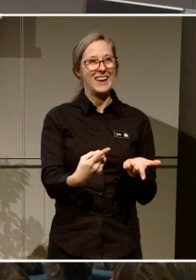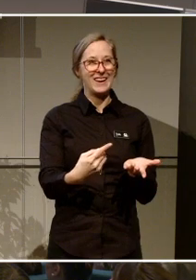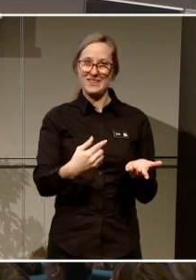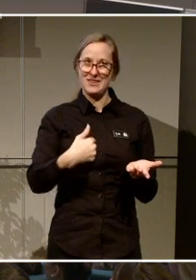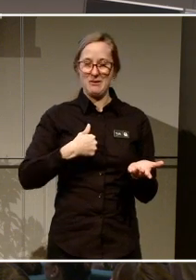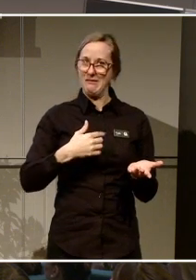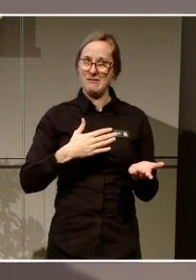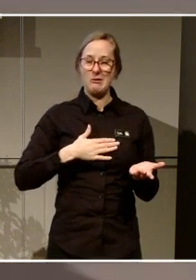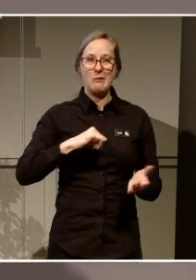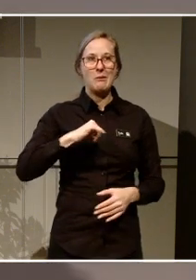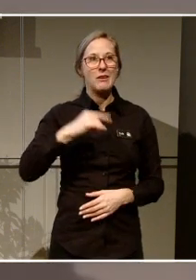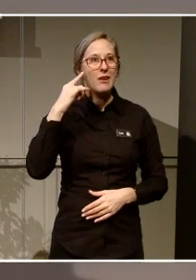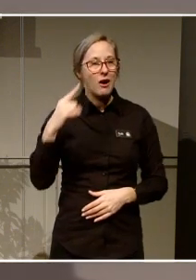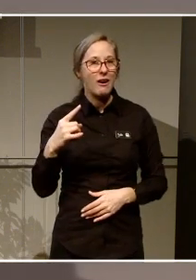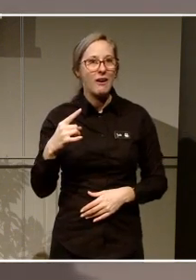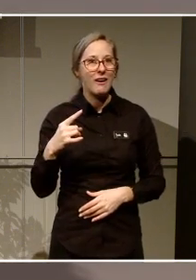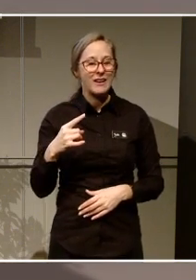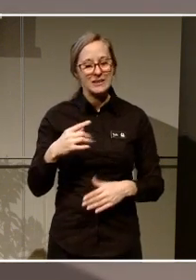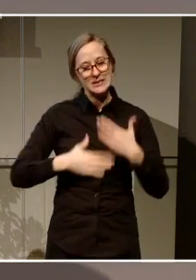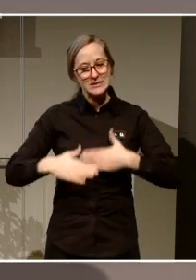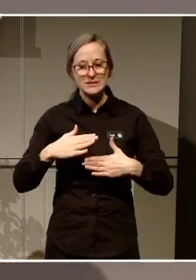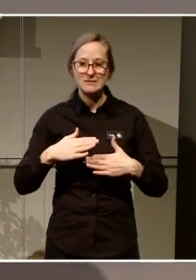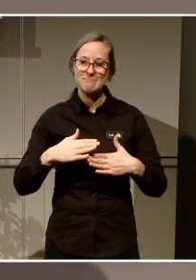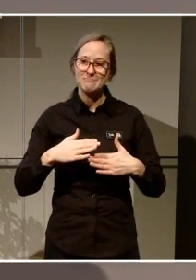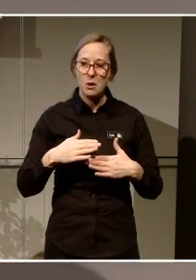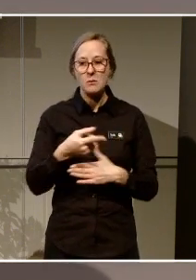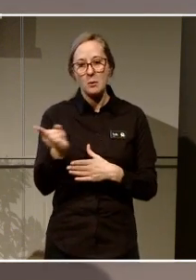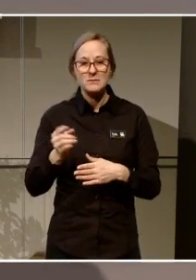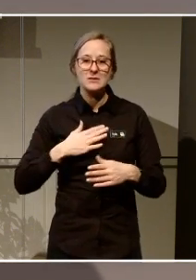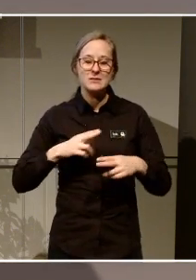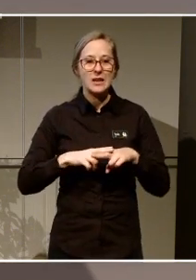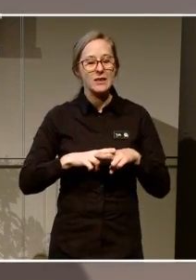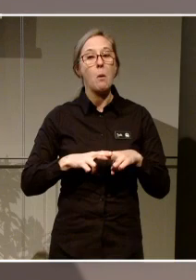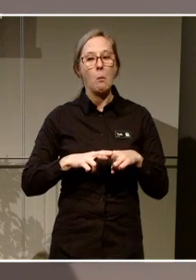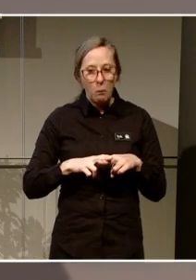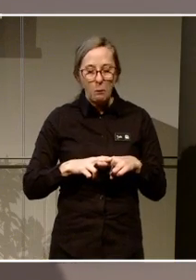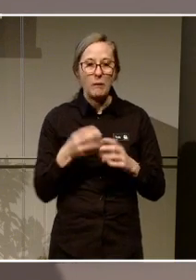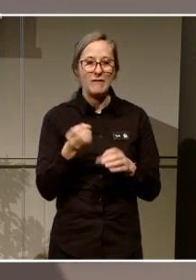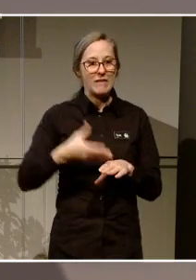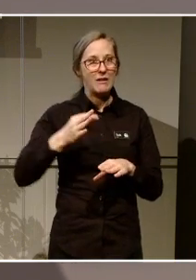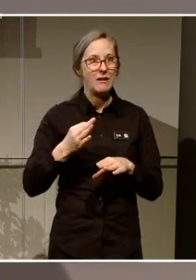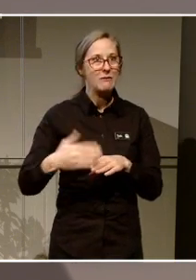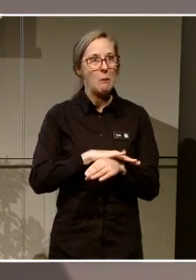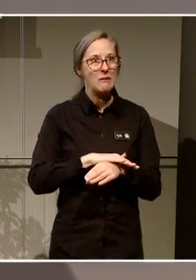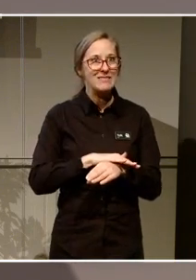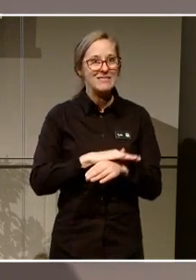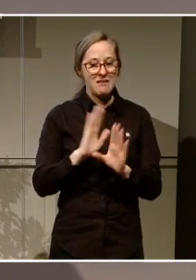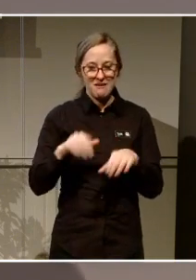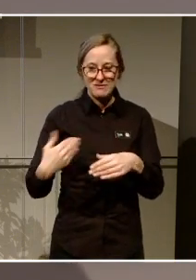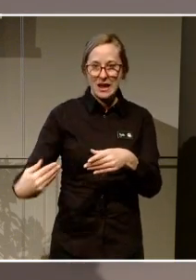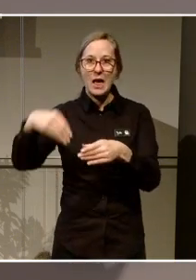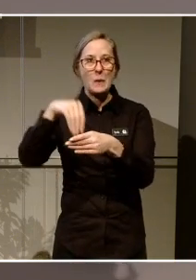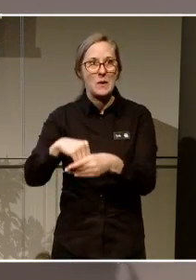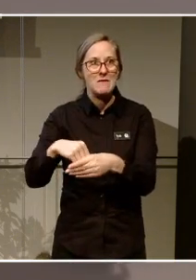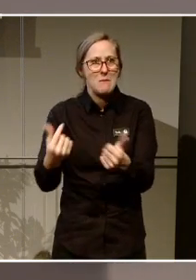Tekniken bär värdena att de var välkomna till bokbussen. Värdet att det här var demokratiskt och inkluderande blev tydligt och det sitter